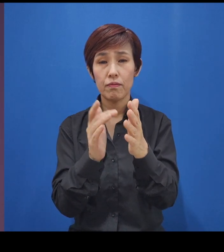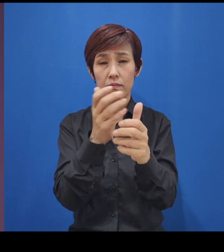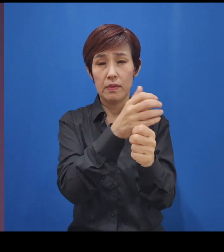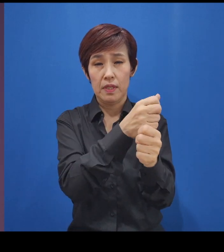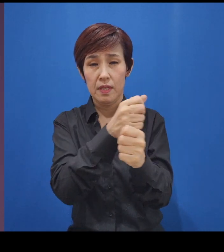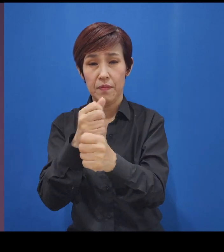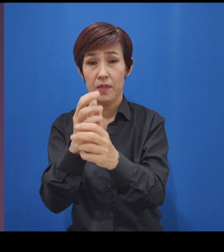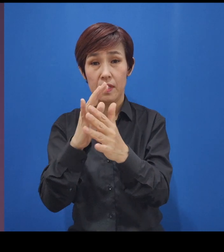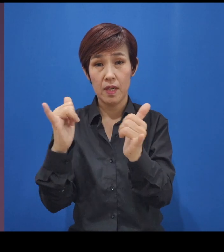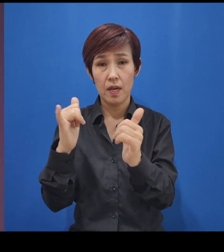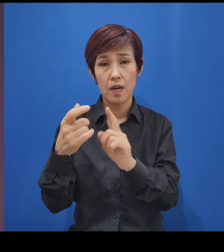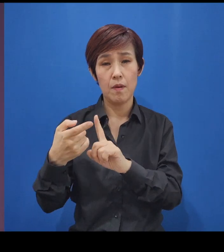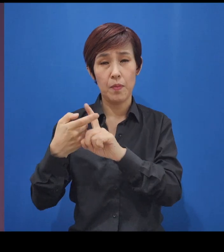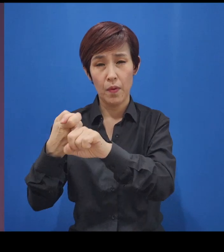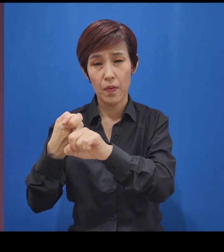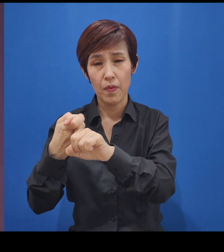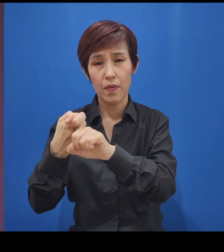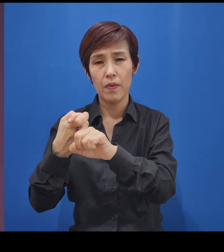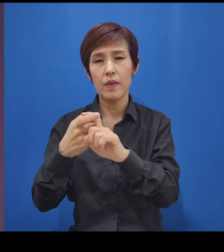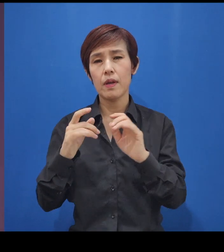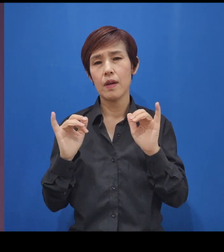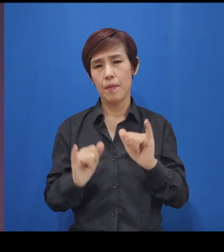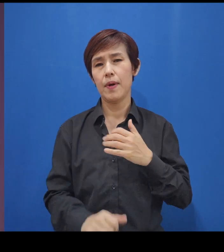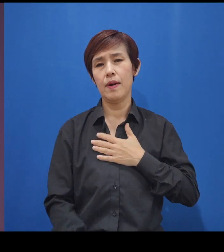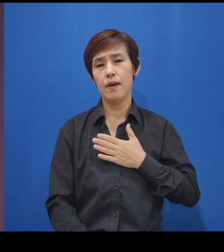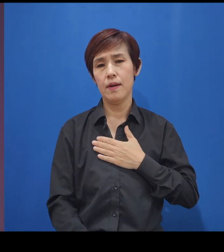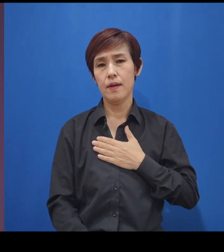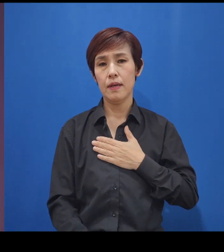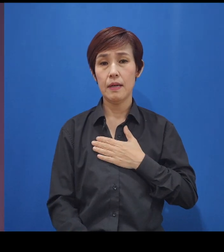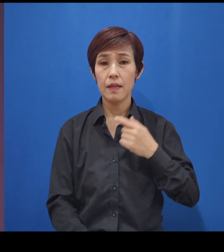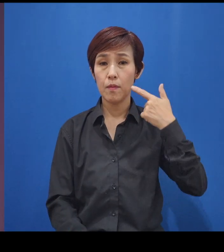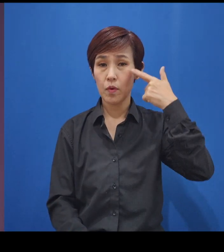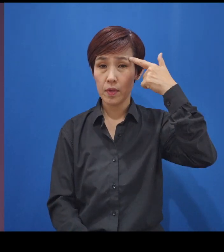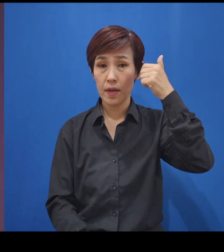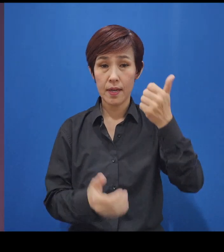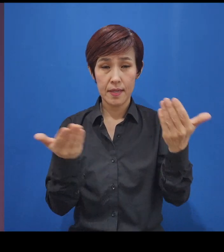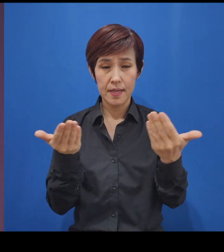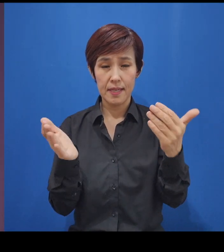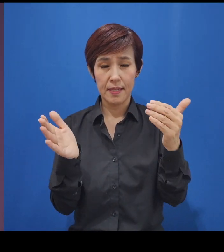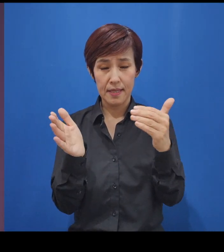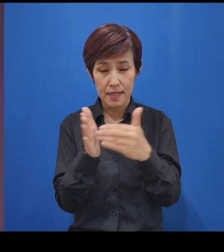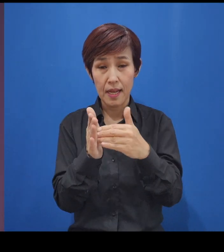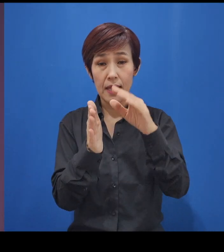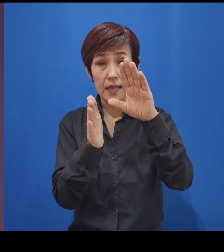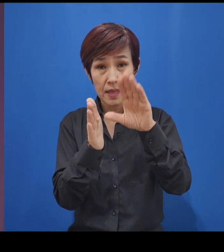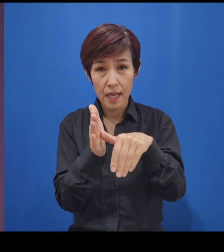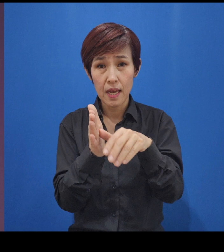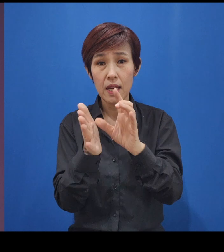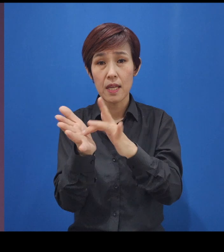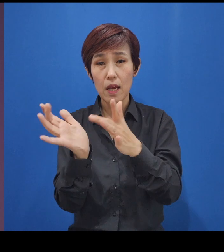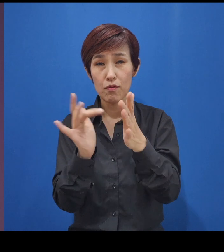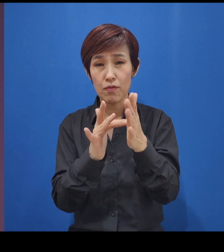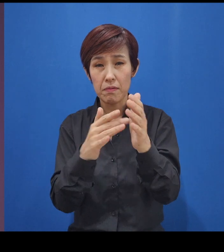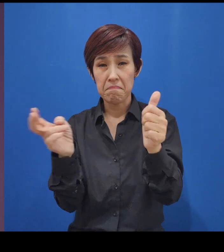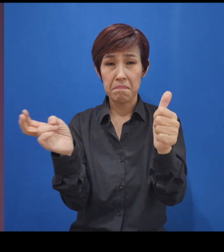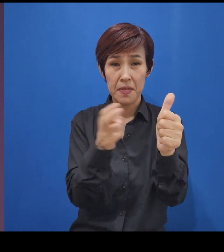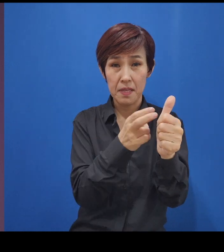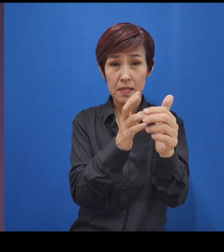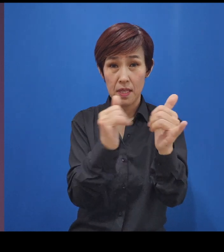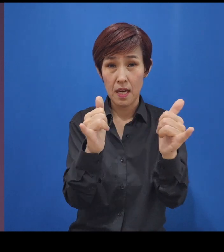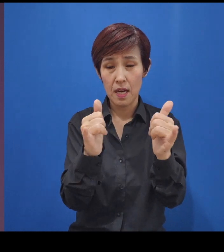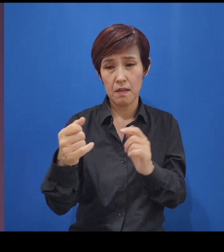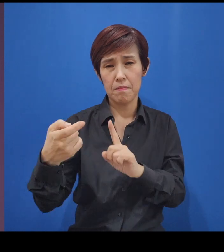될까? 저의 목회가 끝날 때 제가 예수 잡는 자들의 길잡이가 될까 두렵습니다.